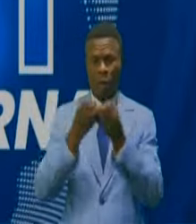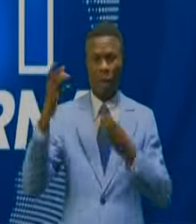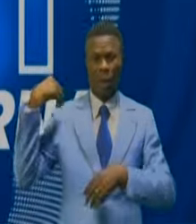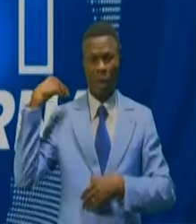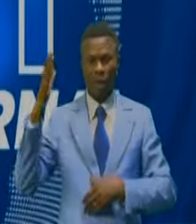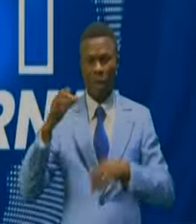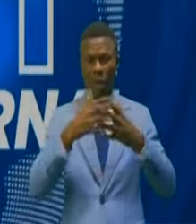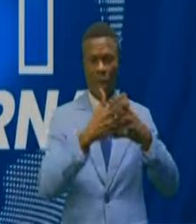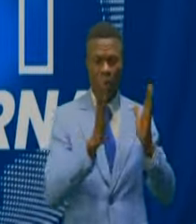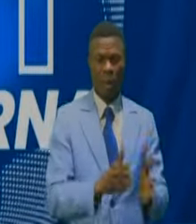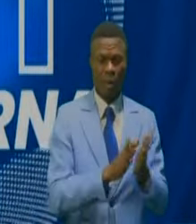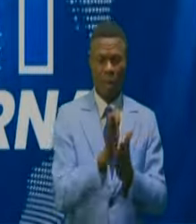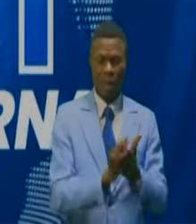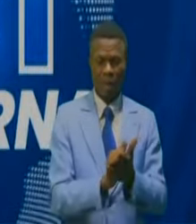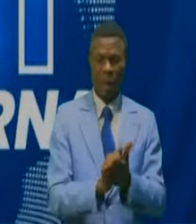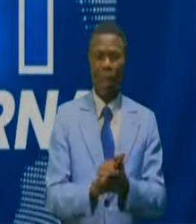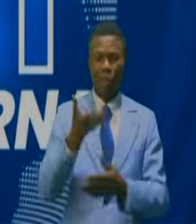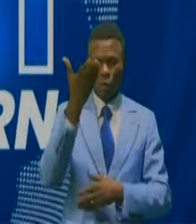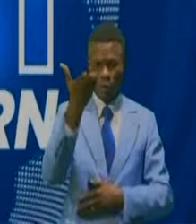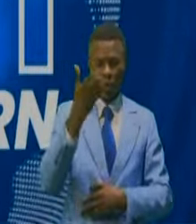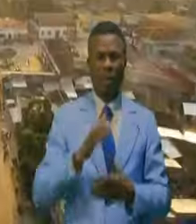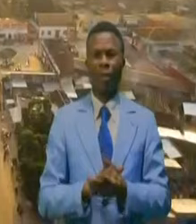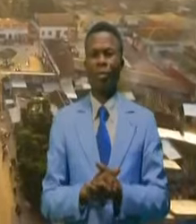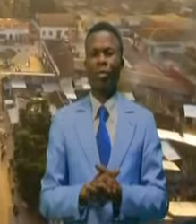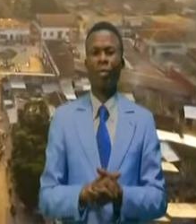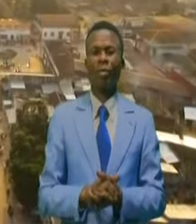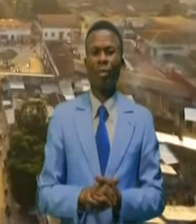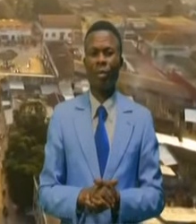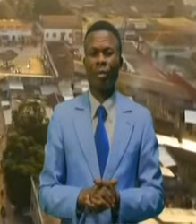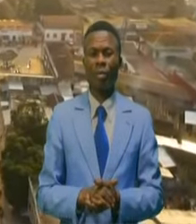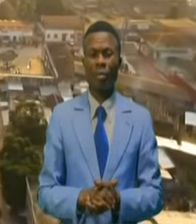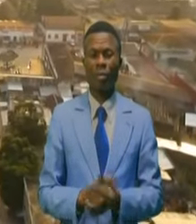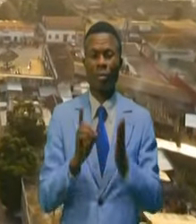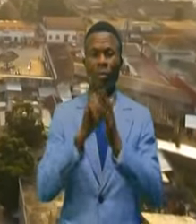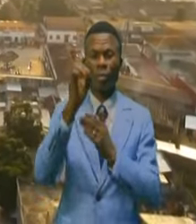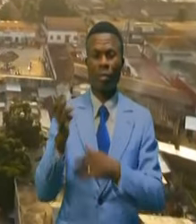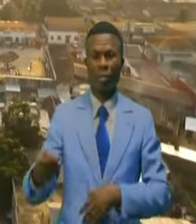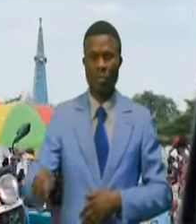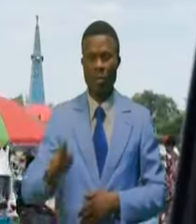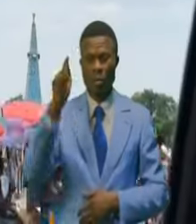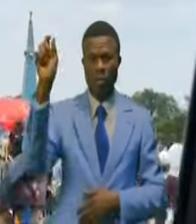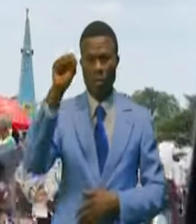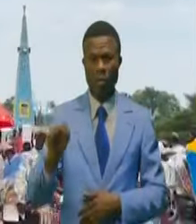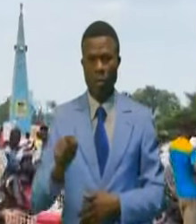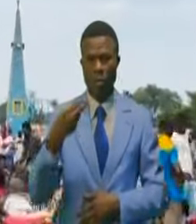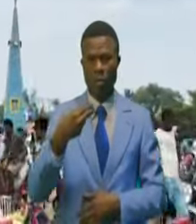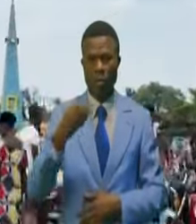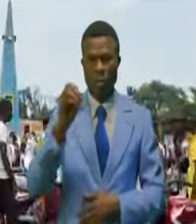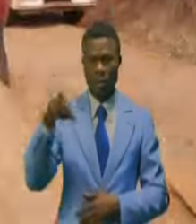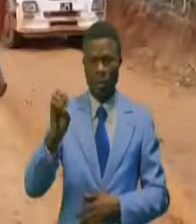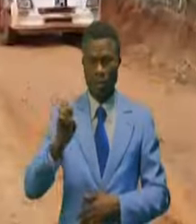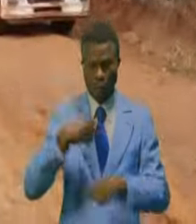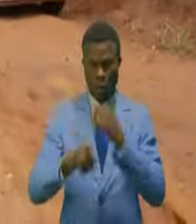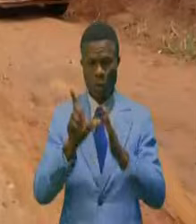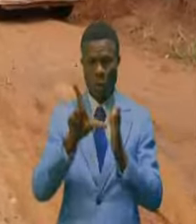les partenaires concernés. Eline Toumba, Angèle Mabiela. Le développement de la province de la Tchopo passe par plusieurs